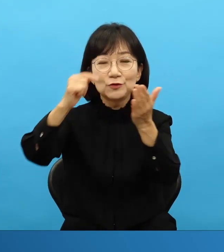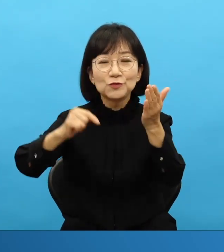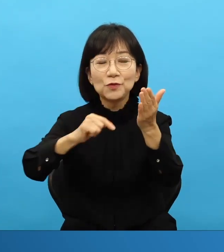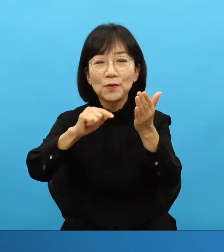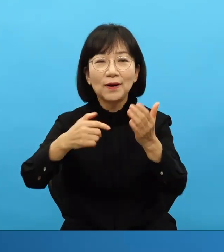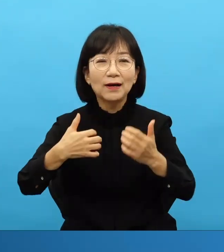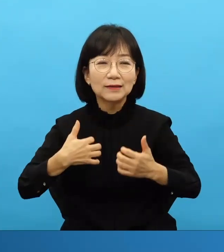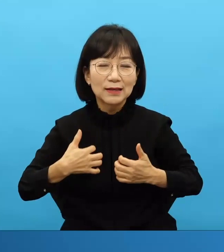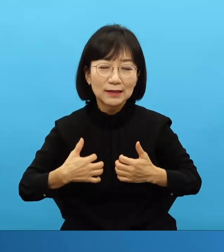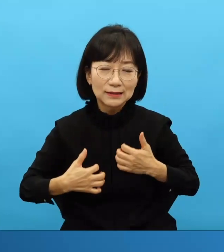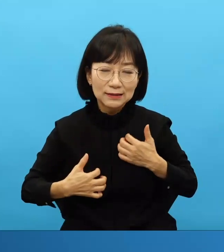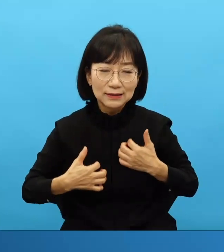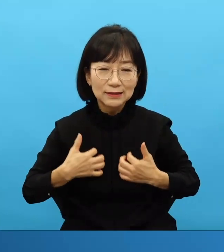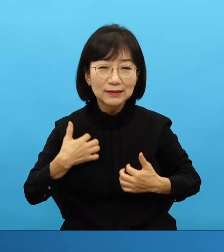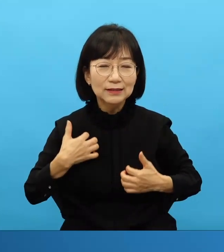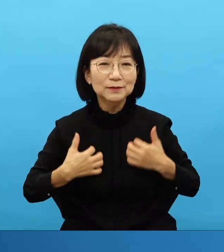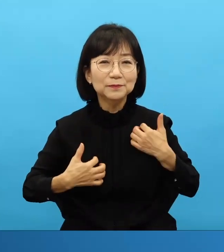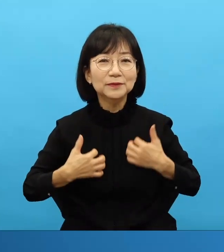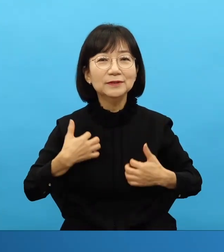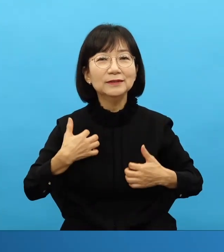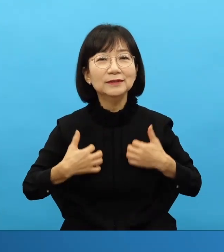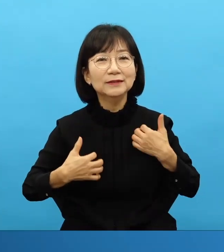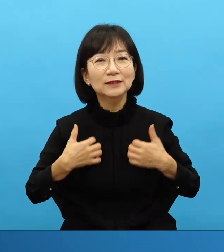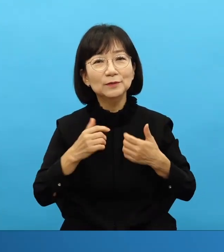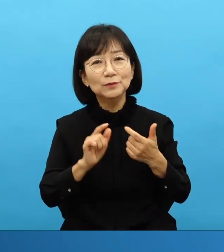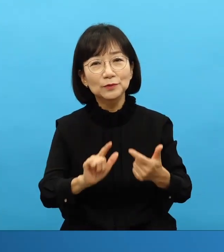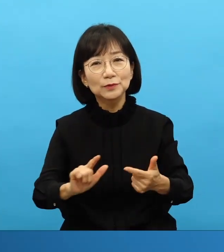구주를 찬송하리로다. 주 안에 기쁨